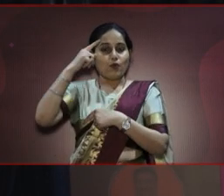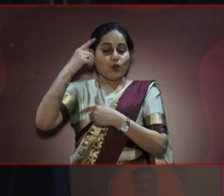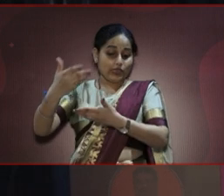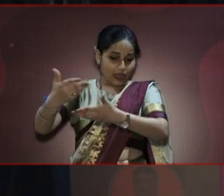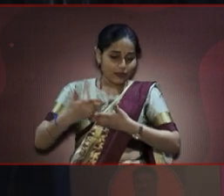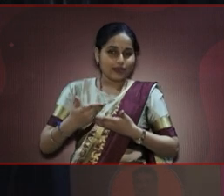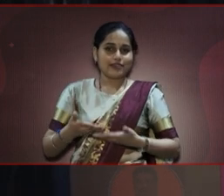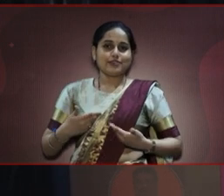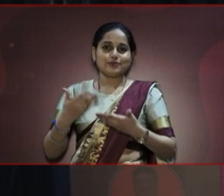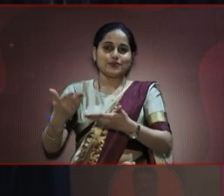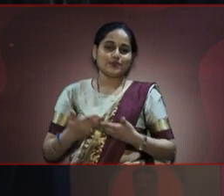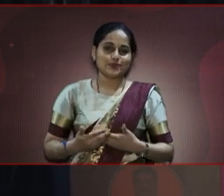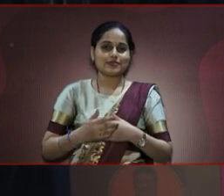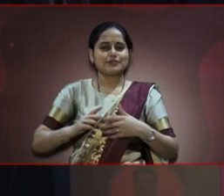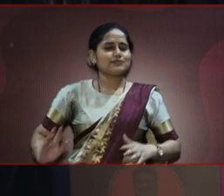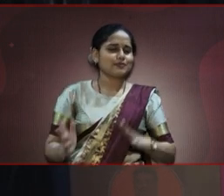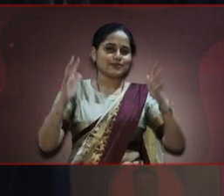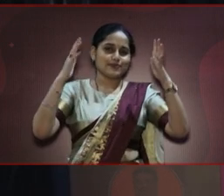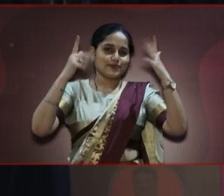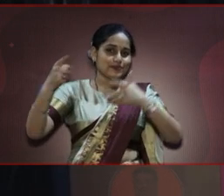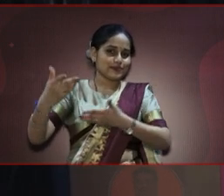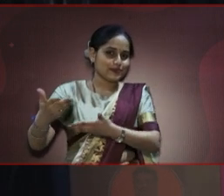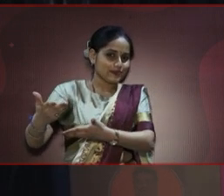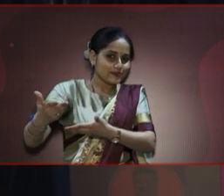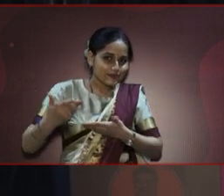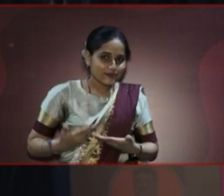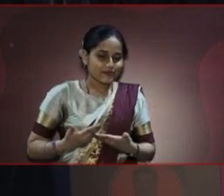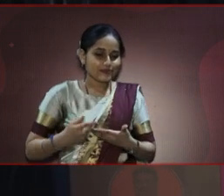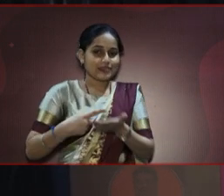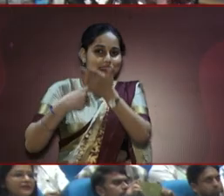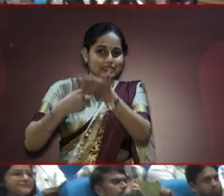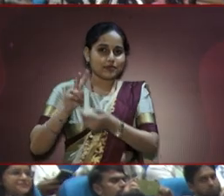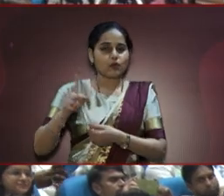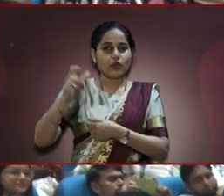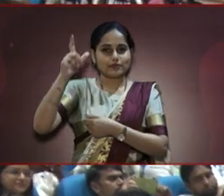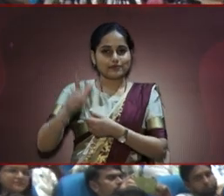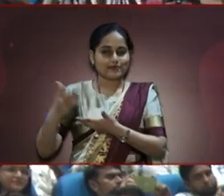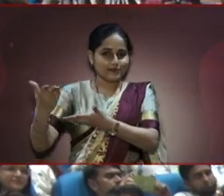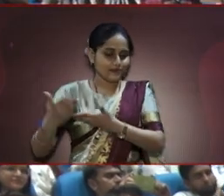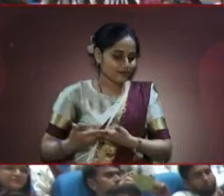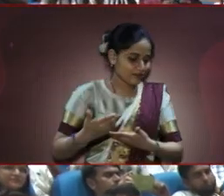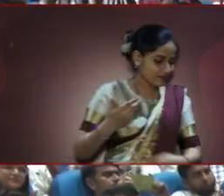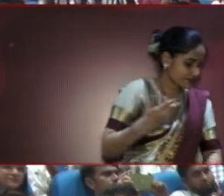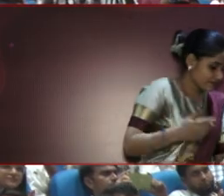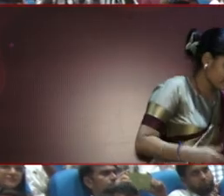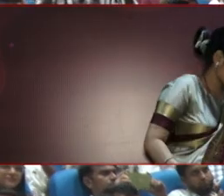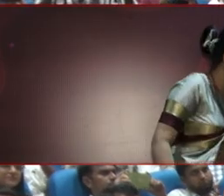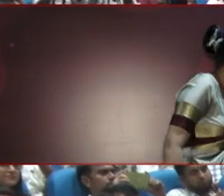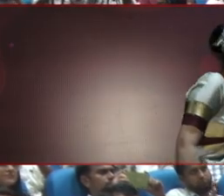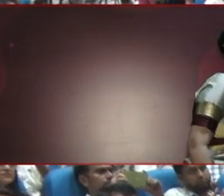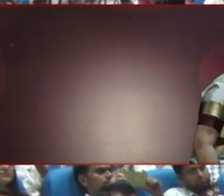सादर आमंत्रित करती हूँ। जोरदार करतल ध्वनि से स्वागत करें आदरणीय वाइस प्रेसिडेंट श्री सौरभ श्रीवास्तव जी अमेज़न